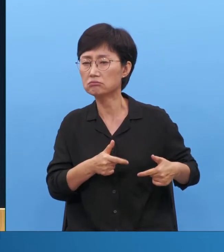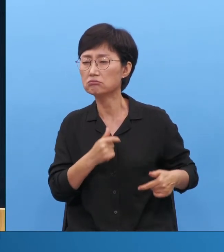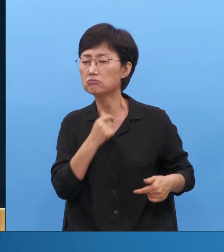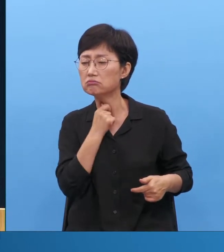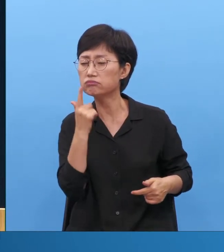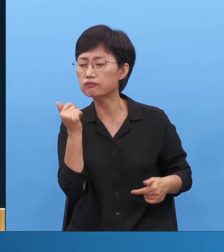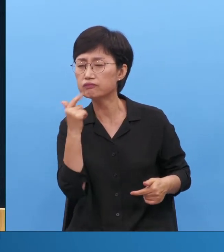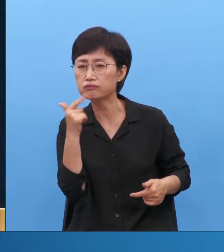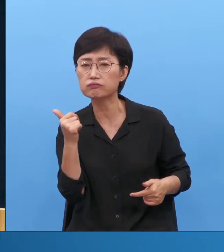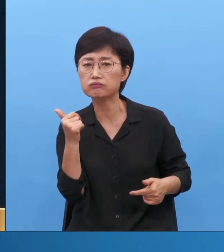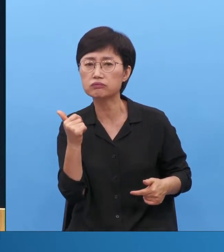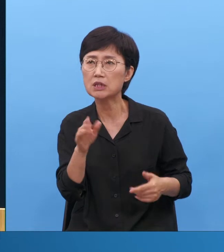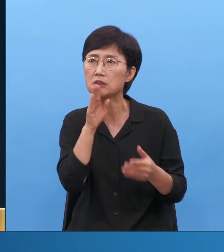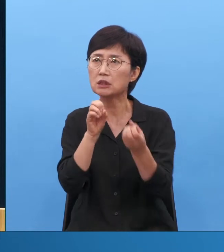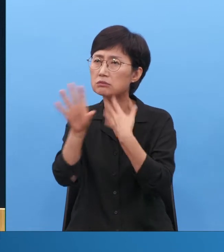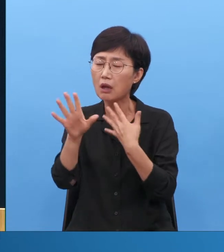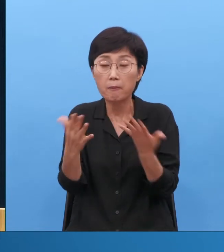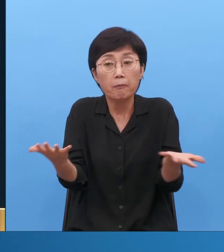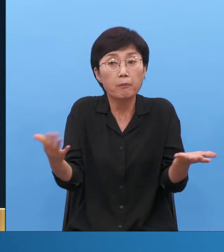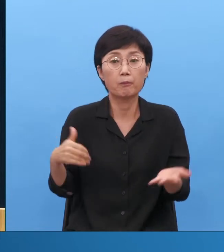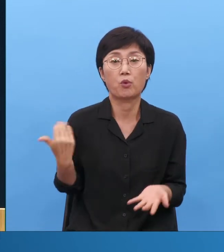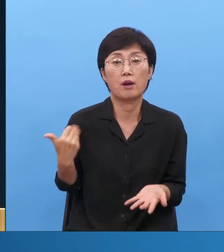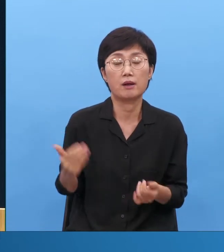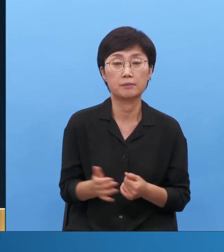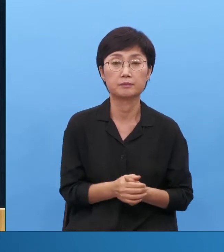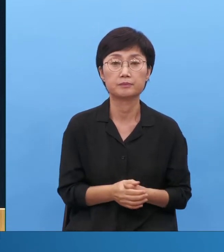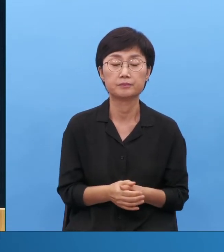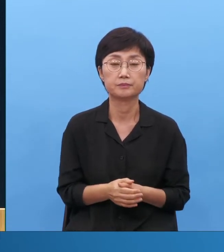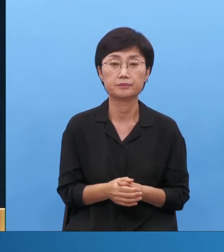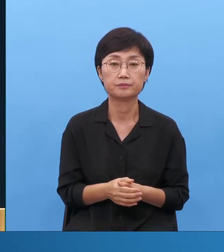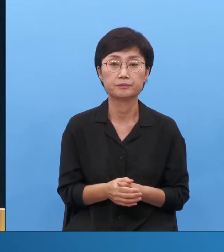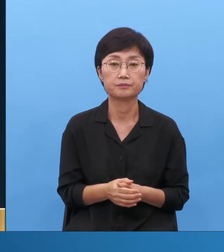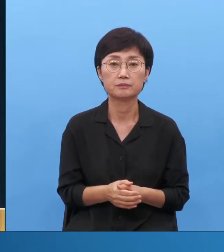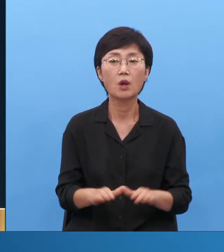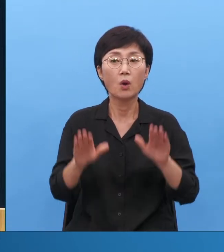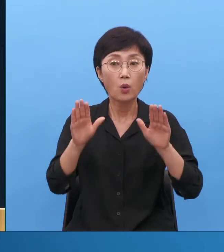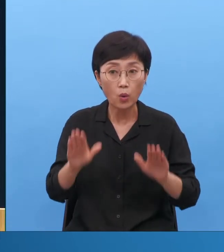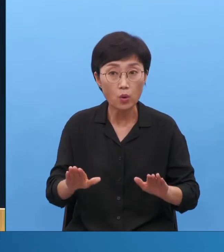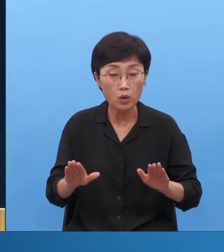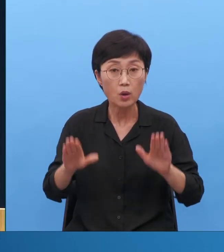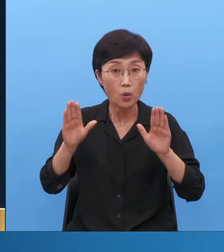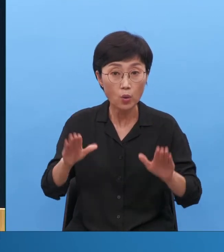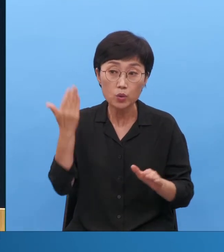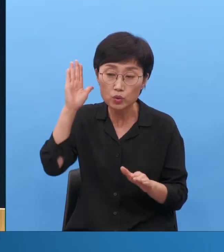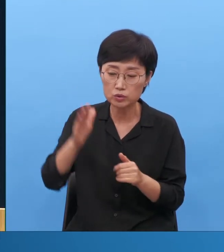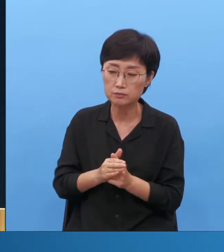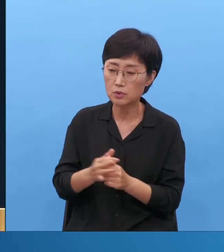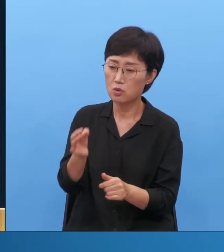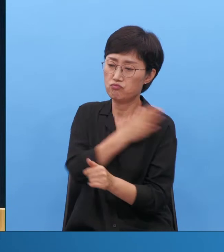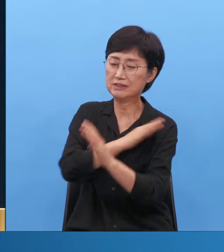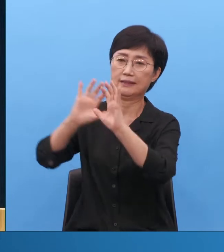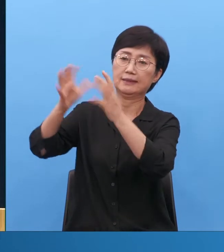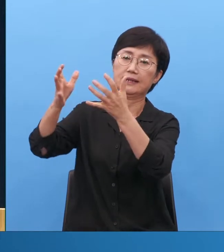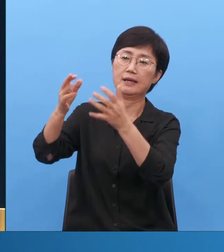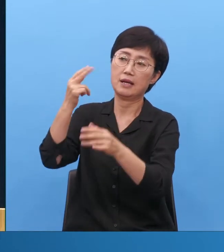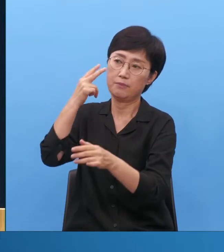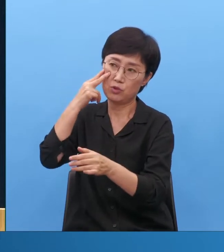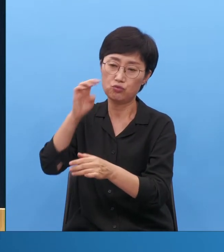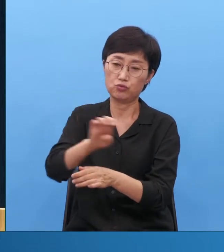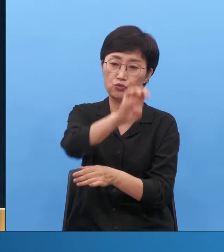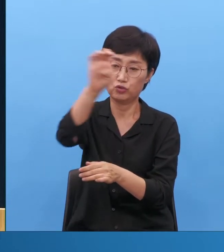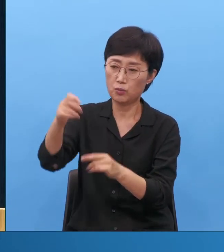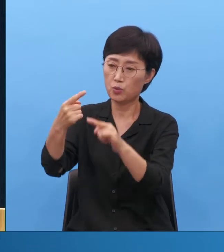with the genuine answers. We don't even know what the genuine answers 왜 are. 오늘날 선진국의 교회가 문을 닫았고 정신병자